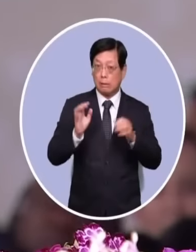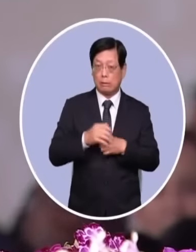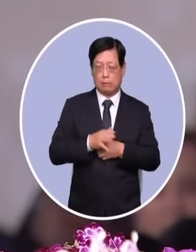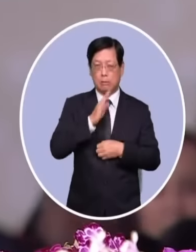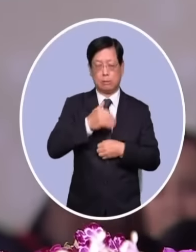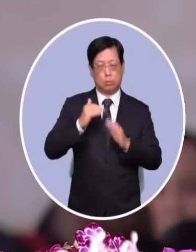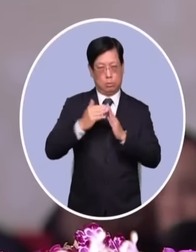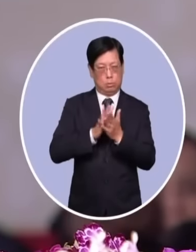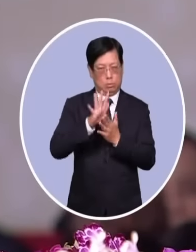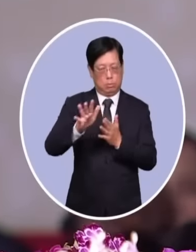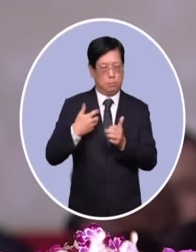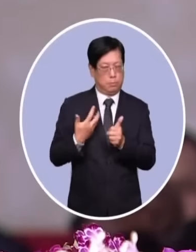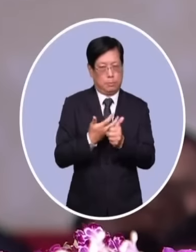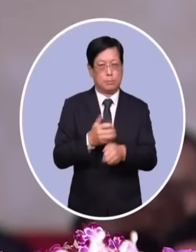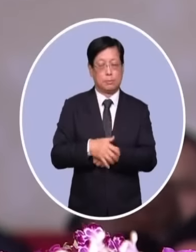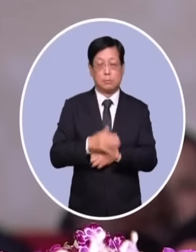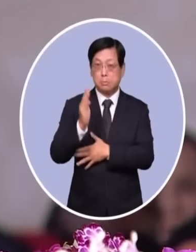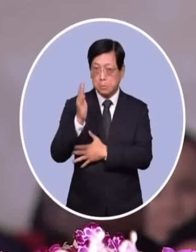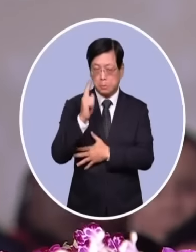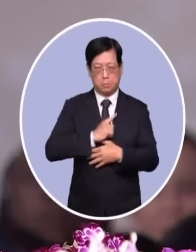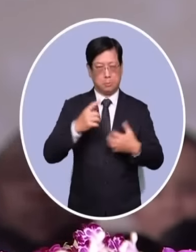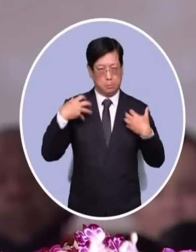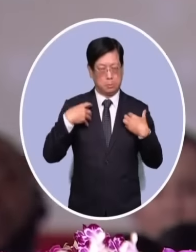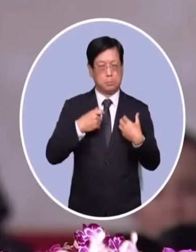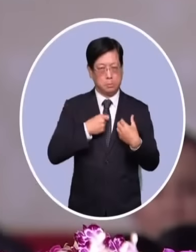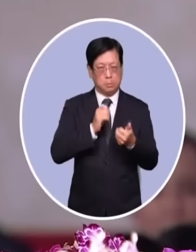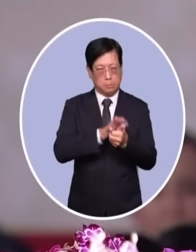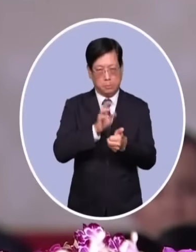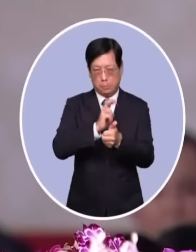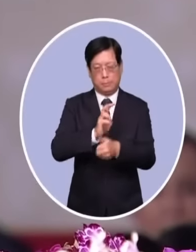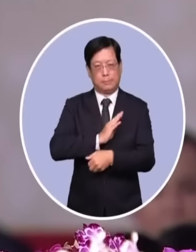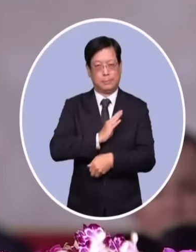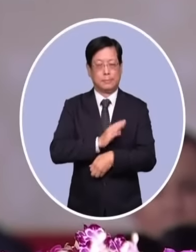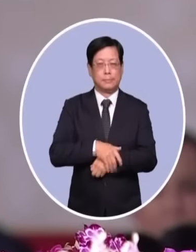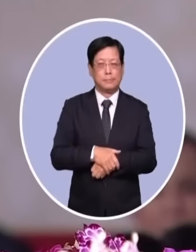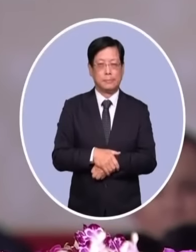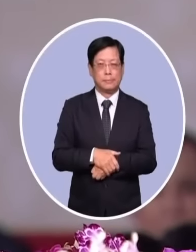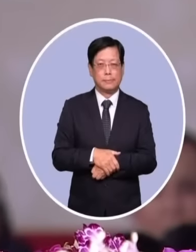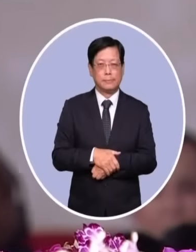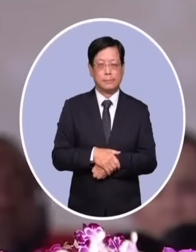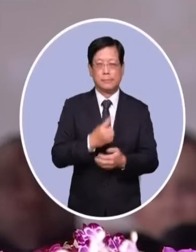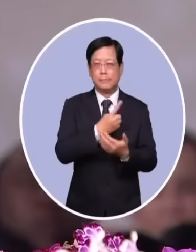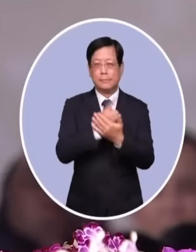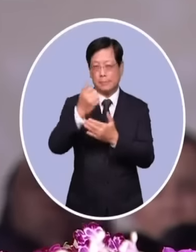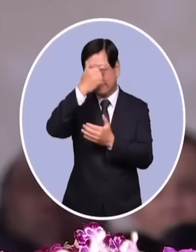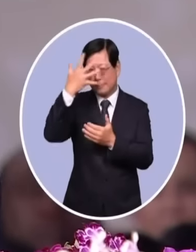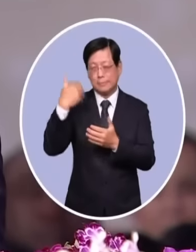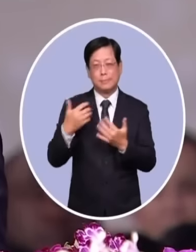国家的未来，政府有责任帮忙照顾。各位年